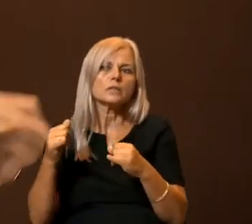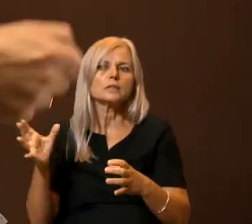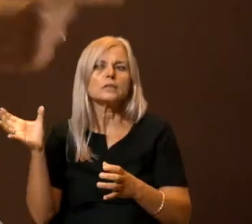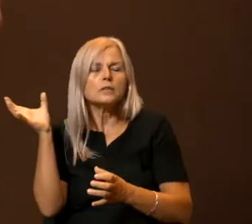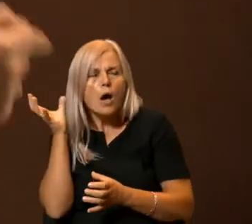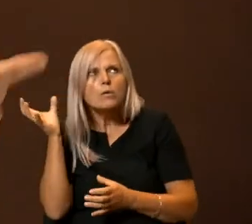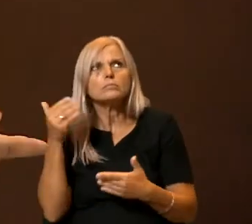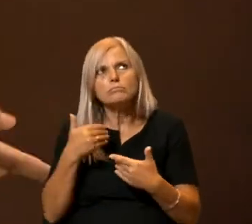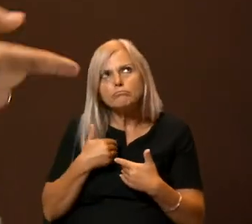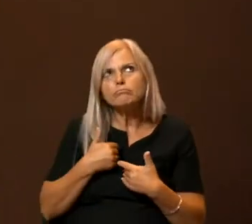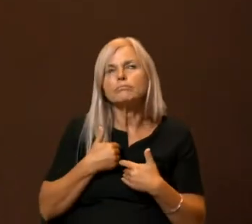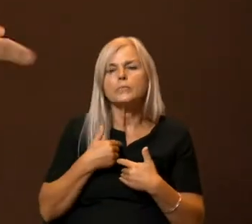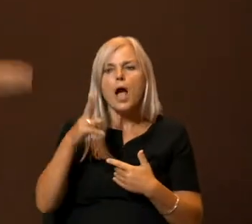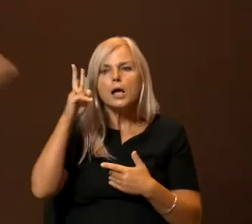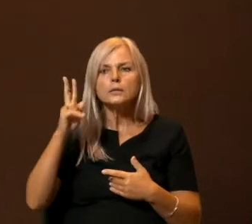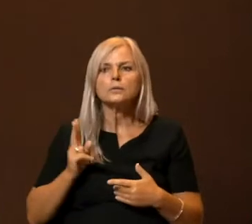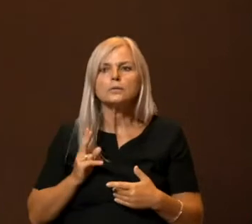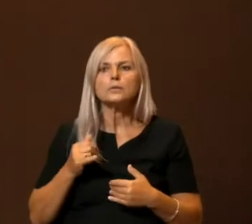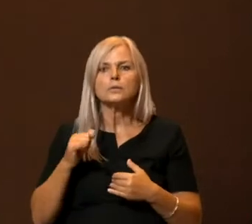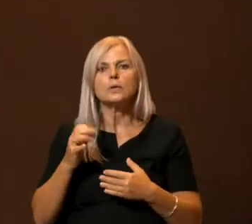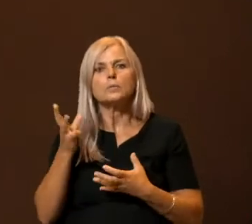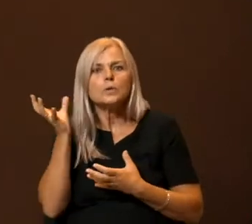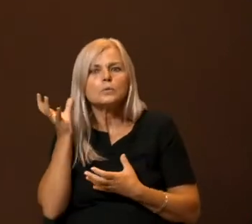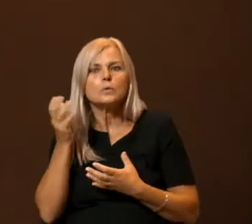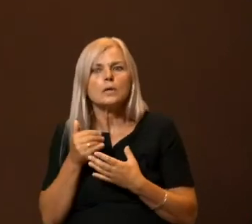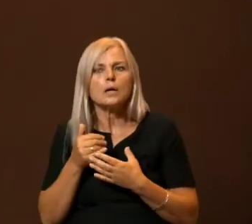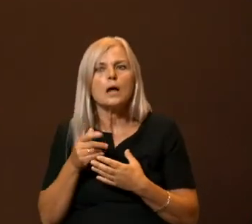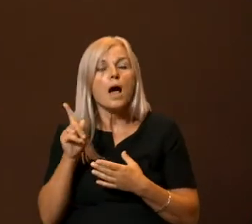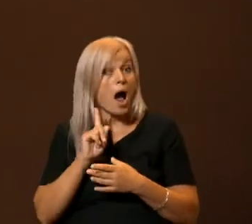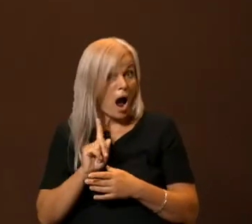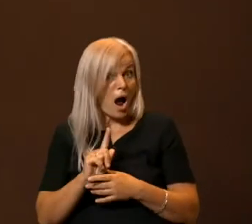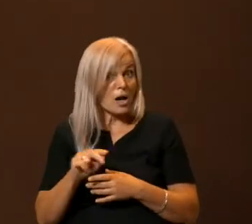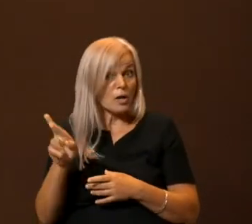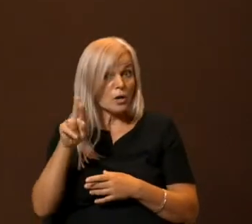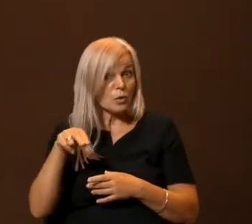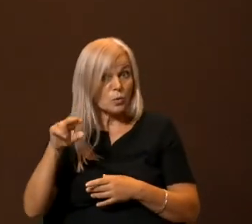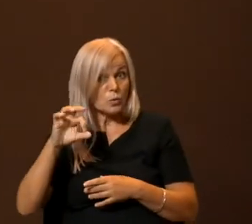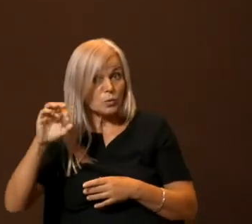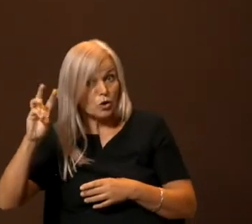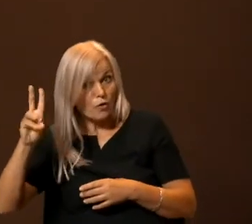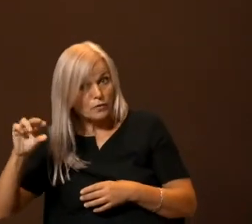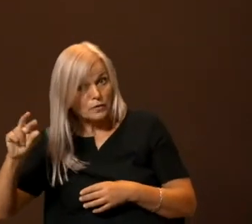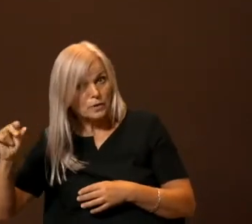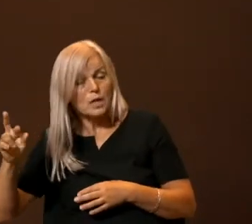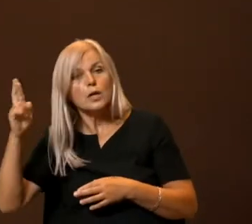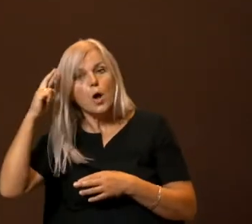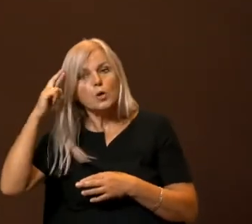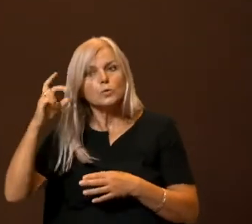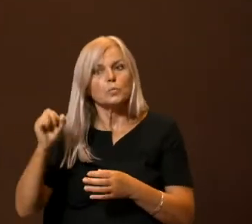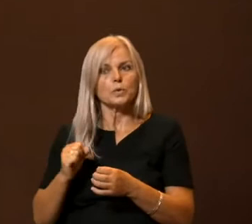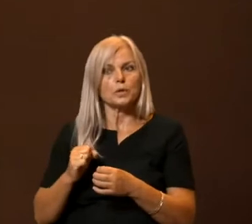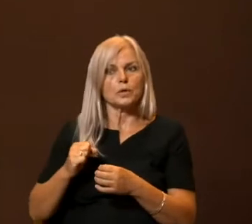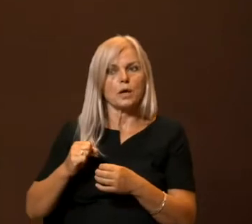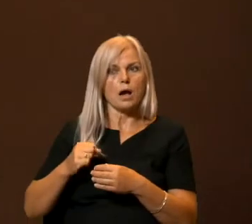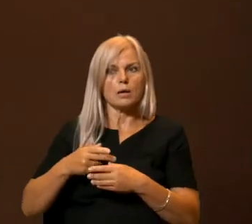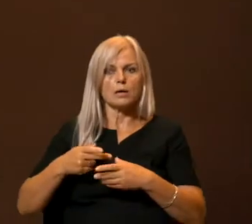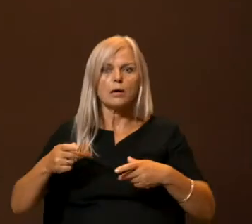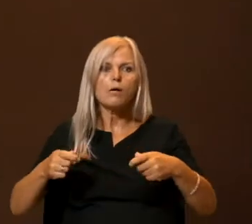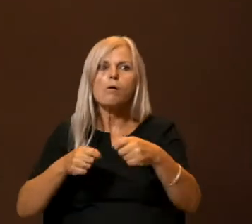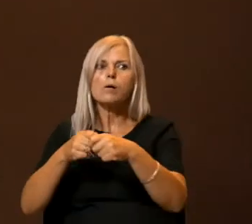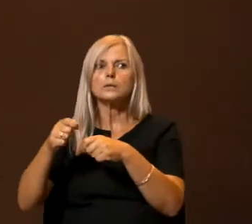wysłuchać, ale w rusowskim albo heglowskim rozumieniu, które ma mają